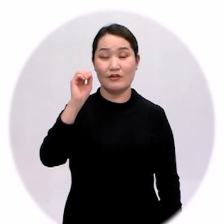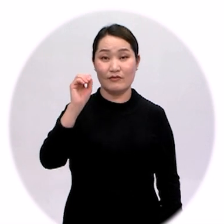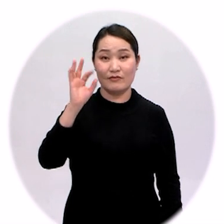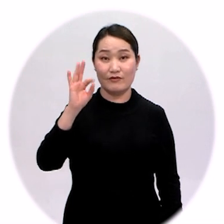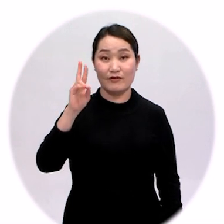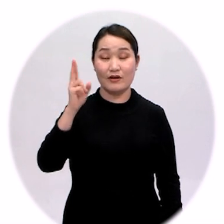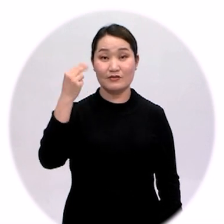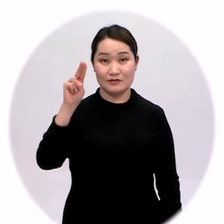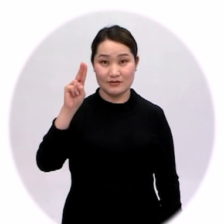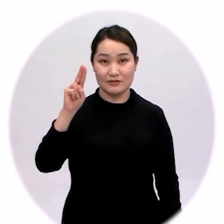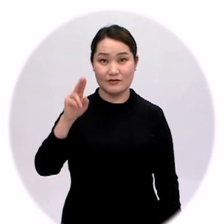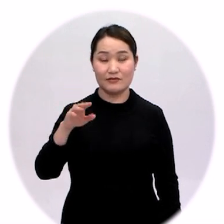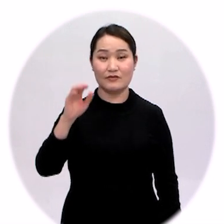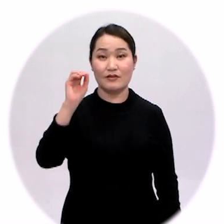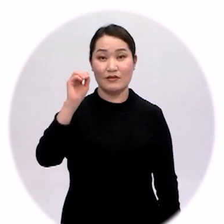фонд,